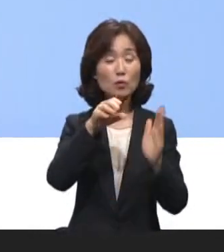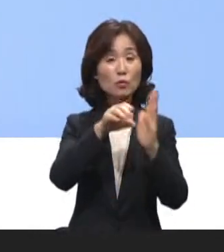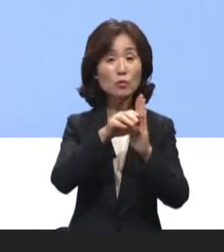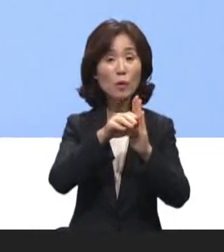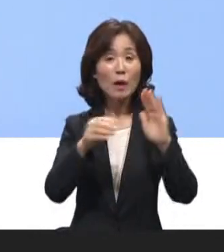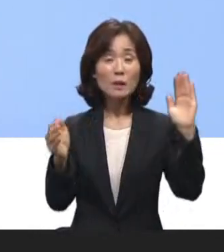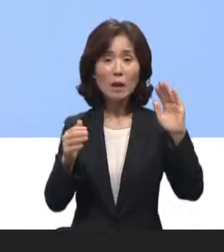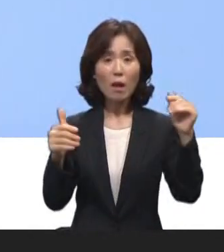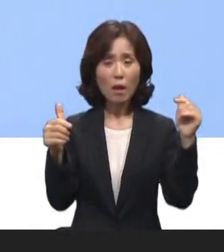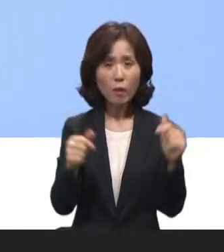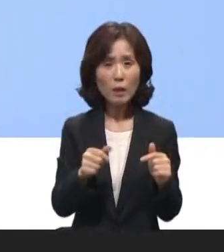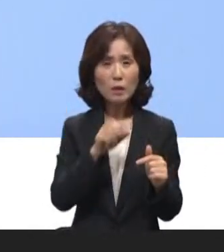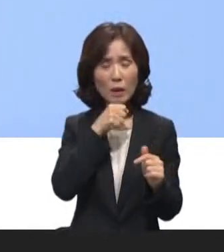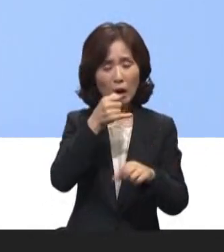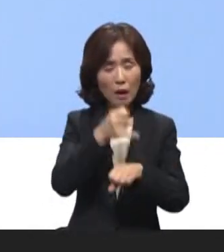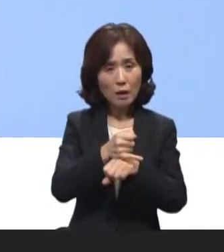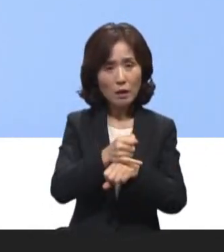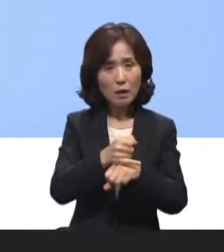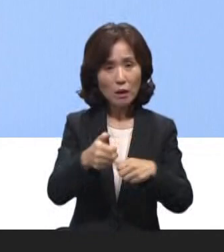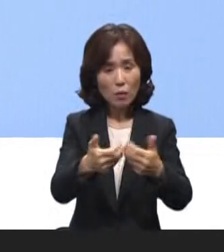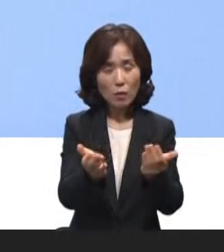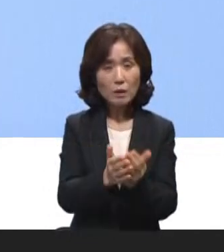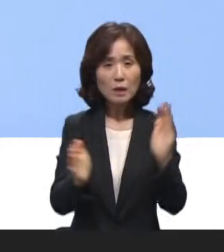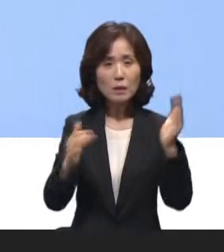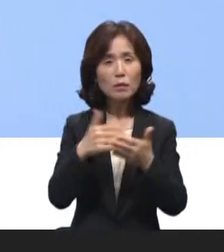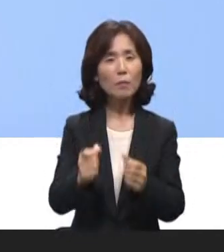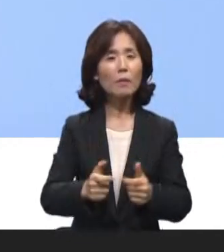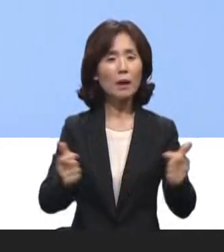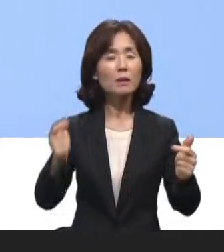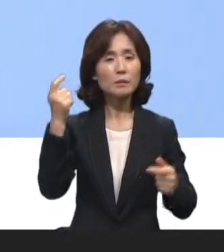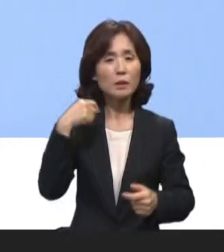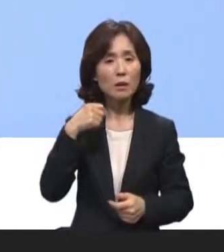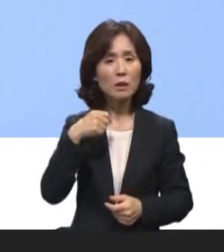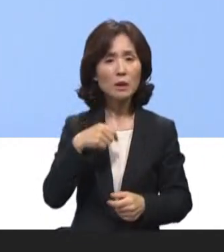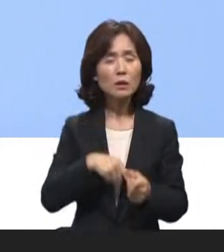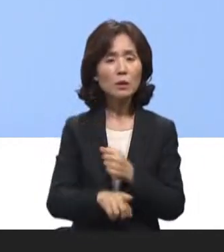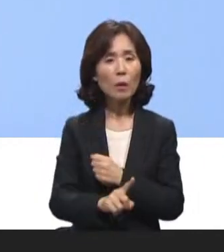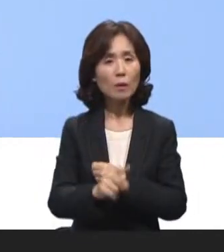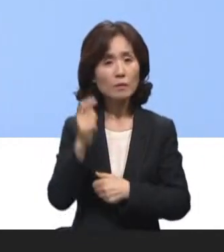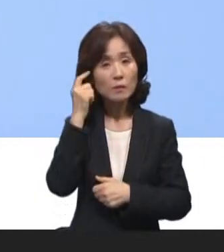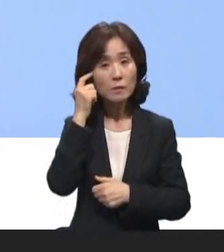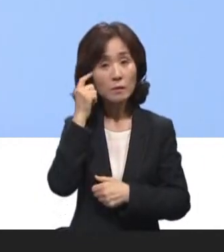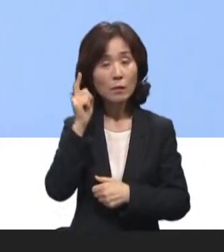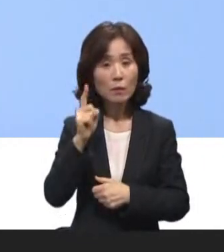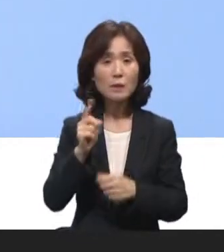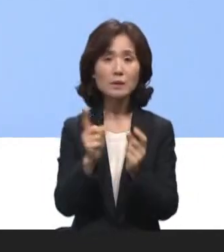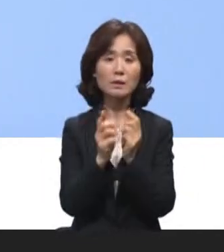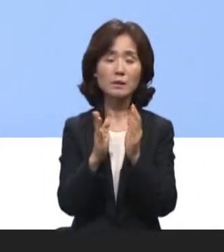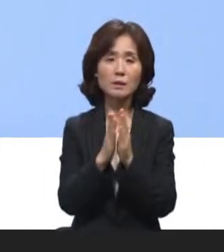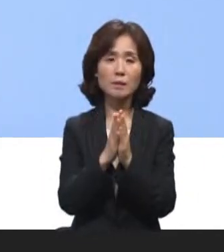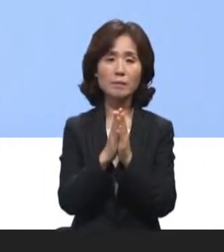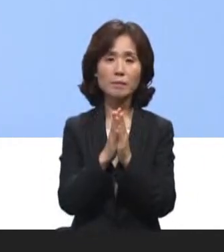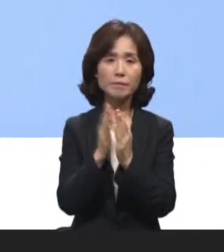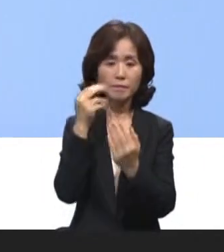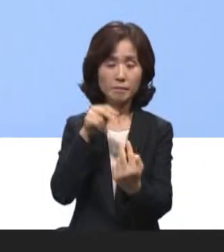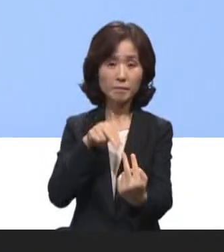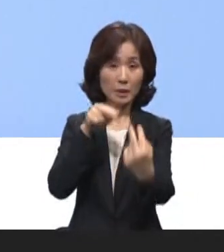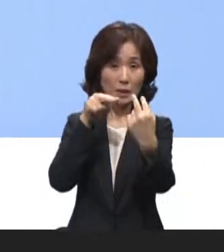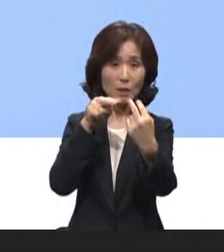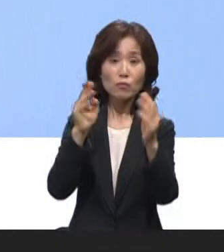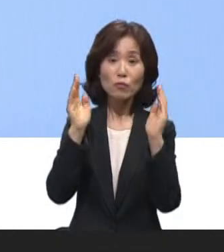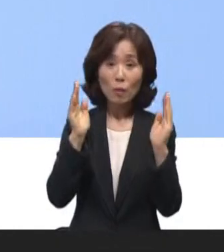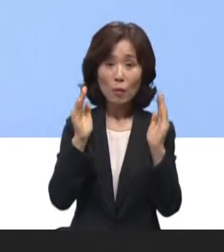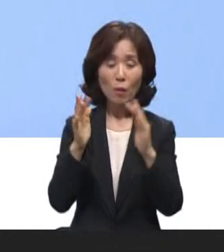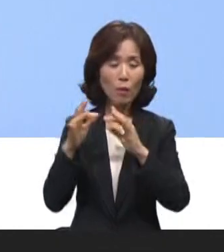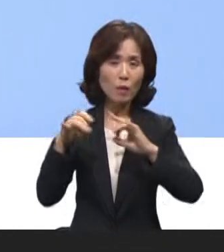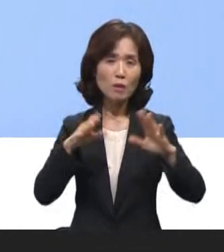줄어들고 할 거니 늘어난 거 아닌가라는 느낌이 좀 되는데요 그 이유를 가만히 생각해보면 아무래도 직접 교실에서 만나는 대면 수업과